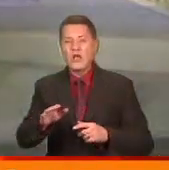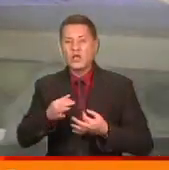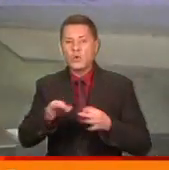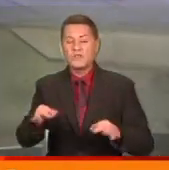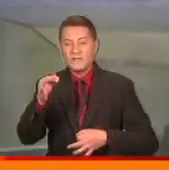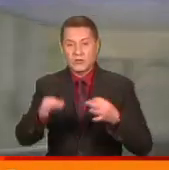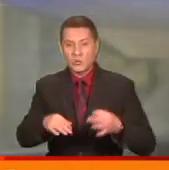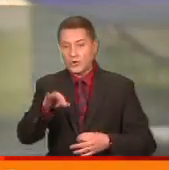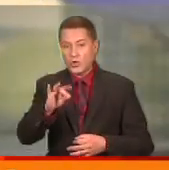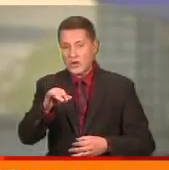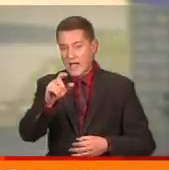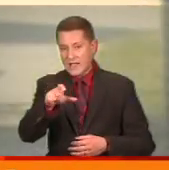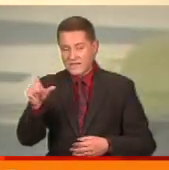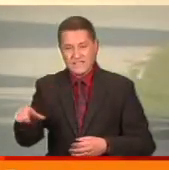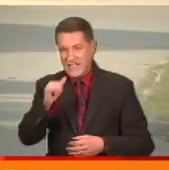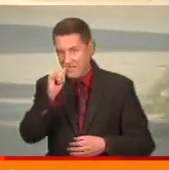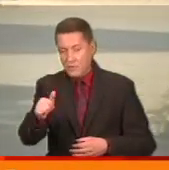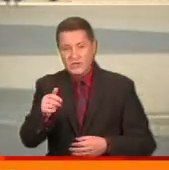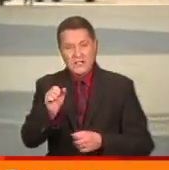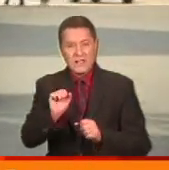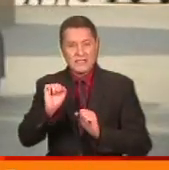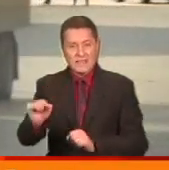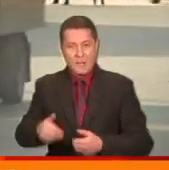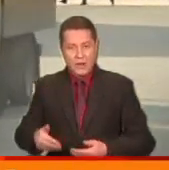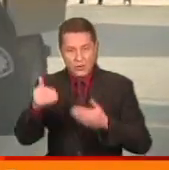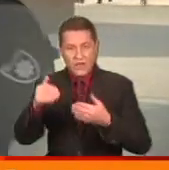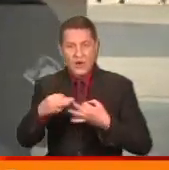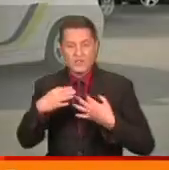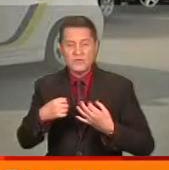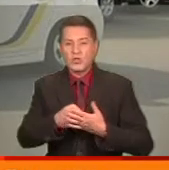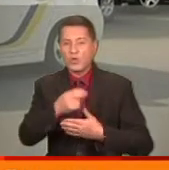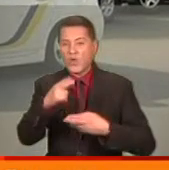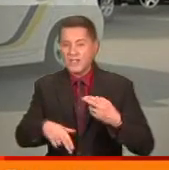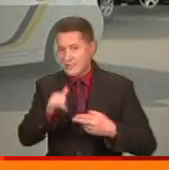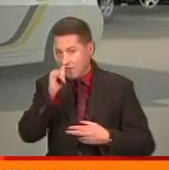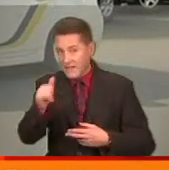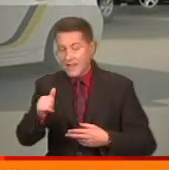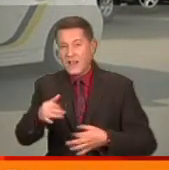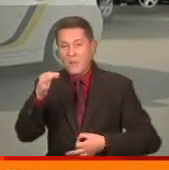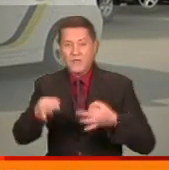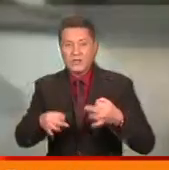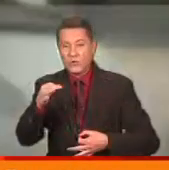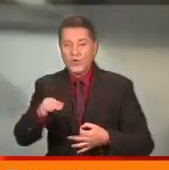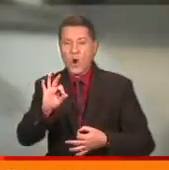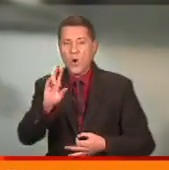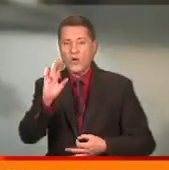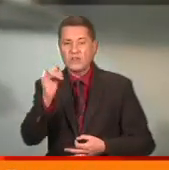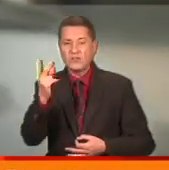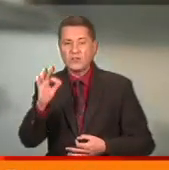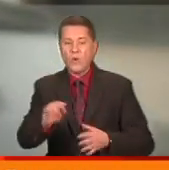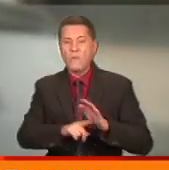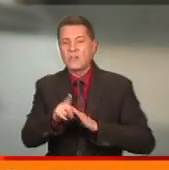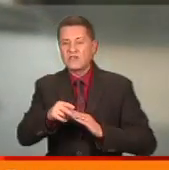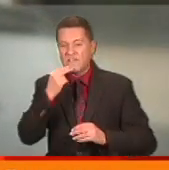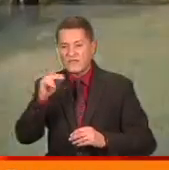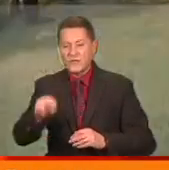не пустили і забарикадувалися. Але розповісти до кінця про все це свідкові не дали підсудні. Зокрема, комбат Онищенко почав